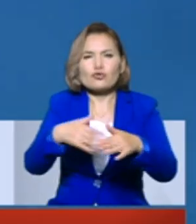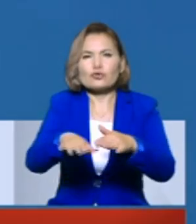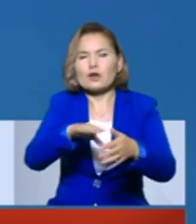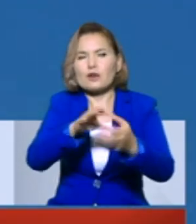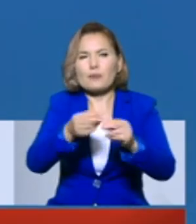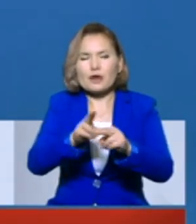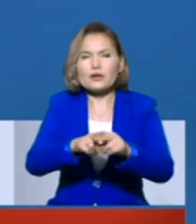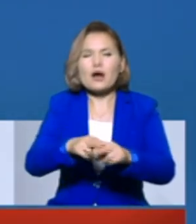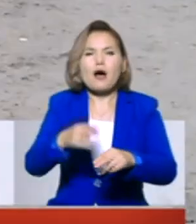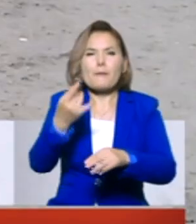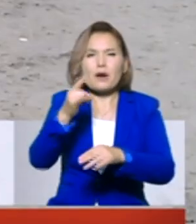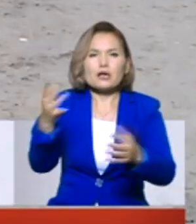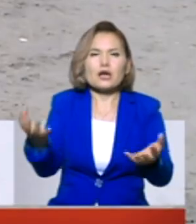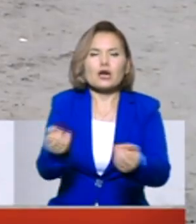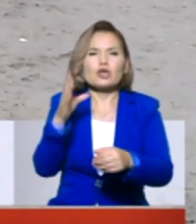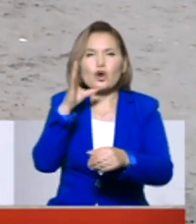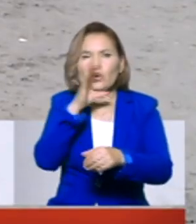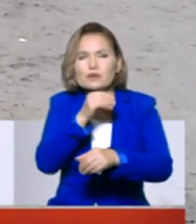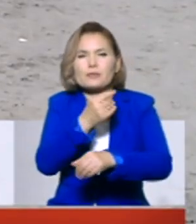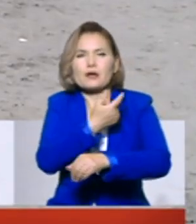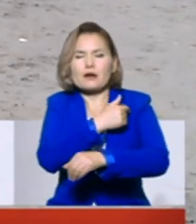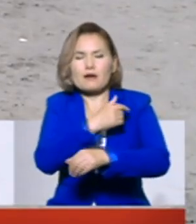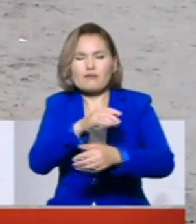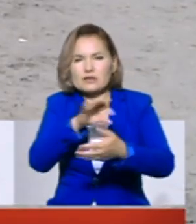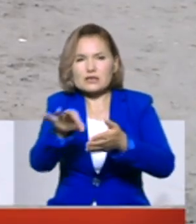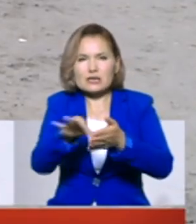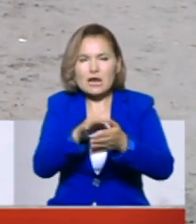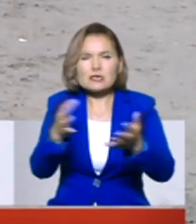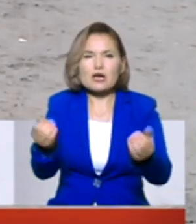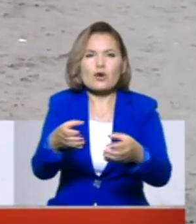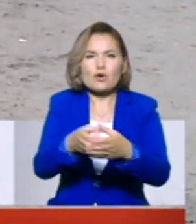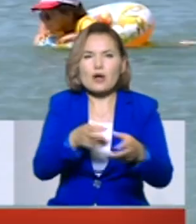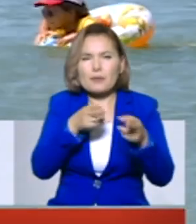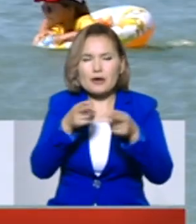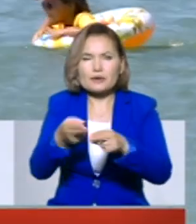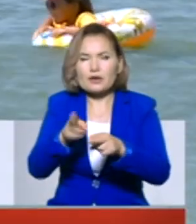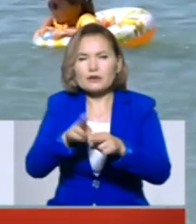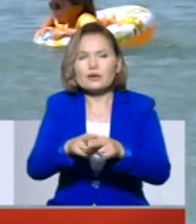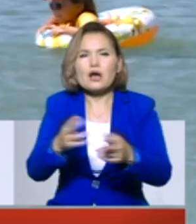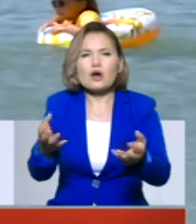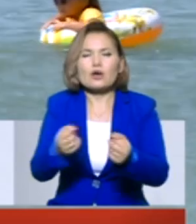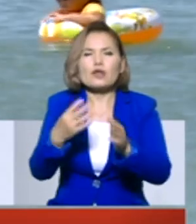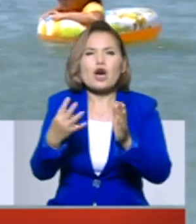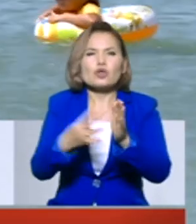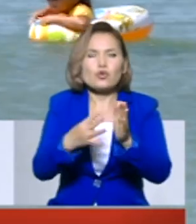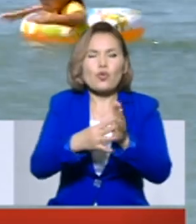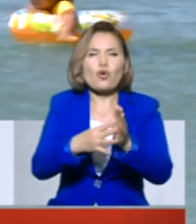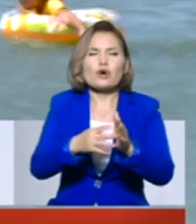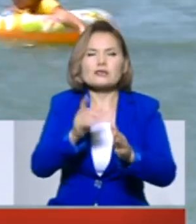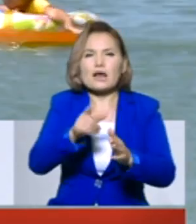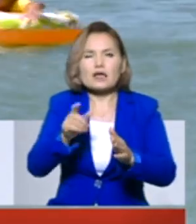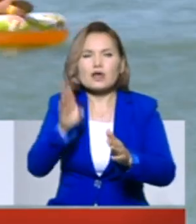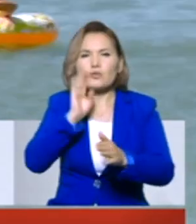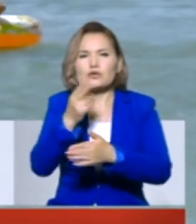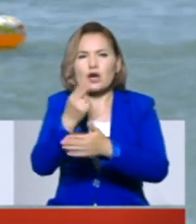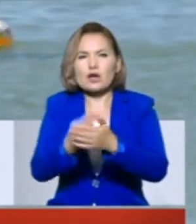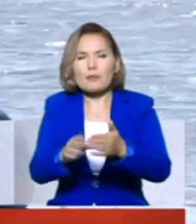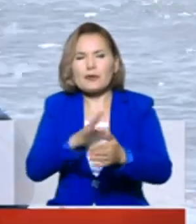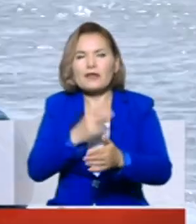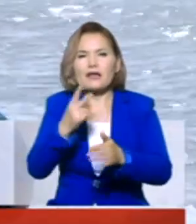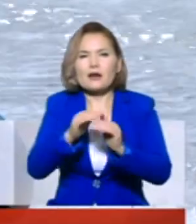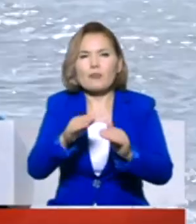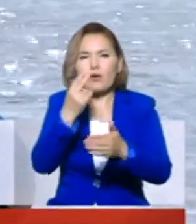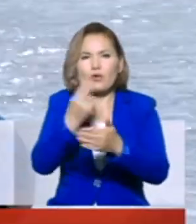мамандар жеткіншекті құтқарып қалды. Аймақта жыл басынан бері 9 адам суға кеткен, оның 2-і бала. Ал 51 адам судан